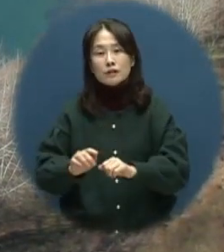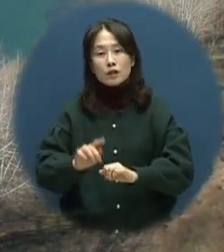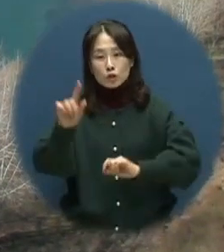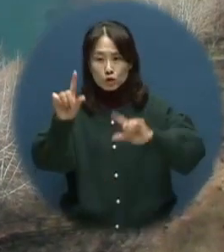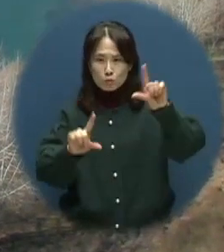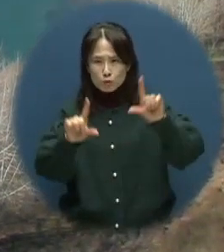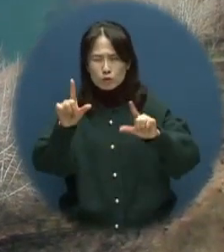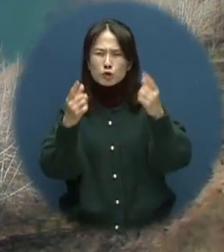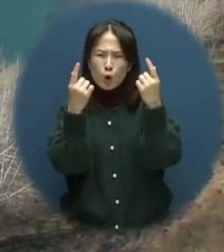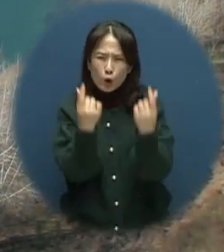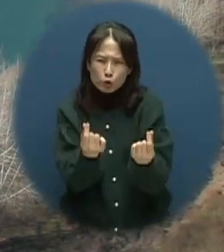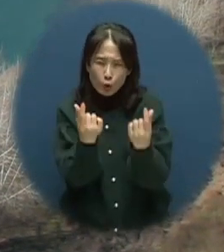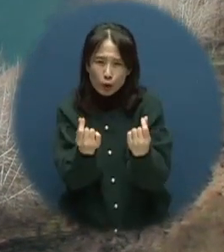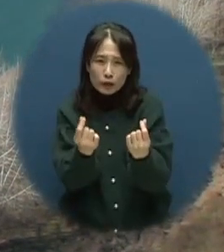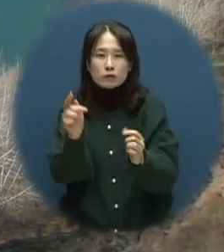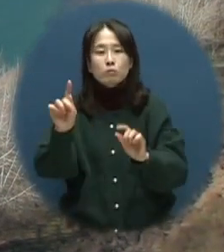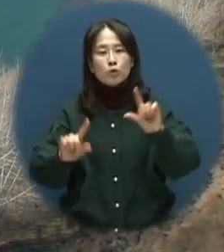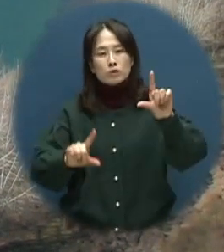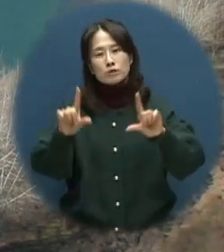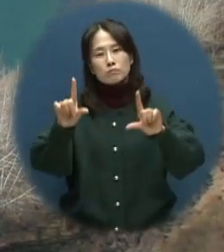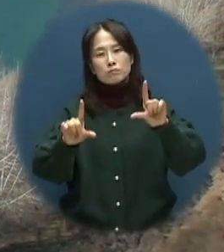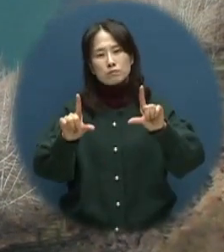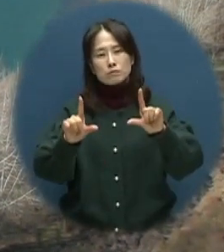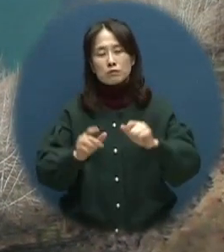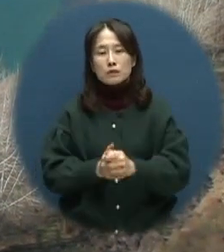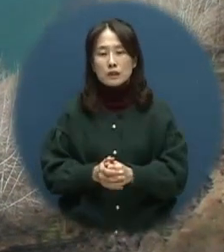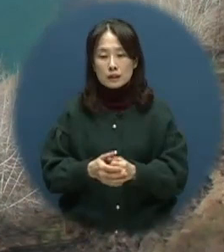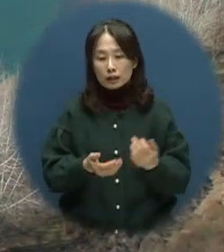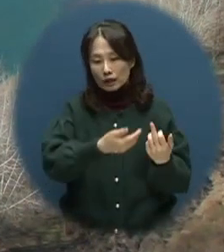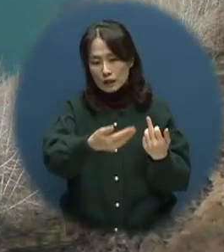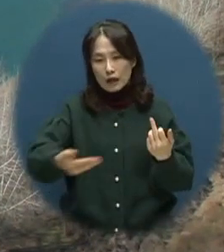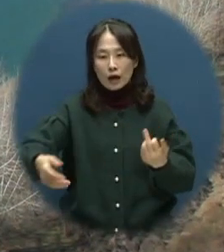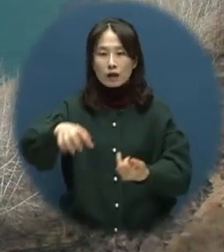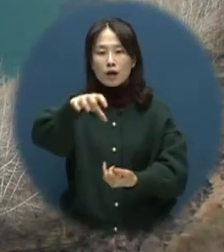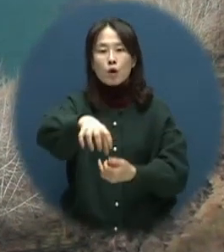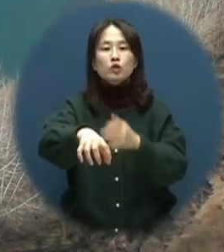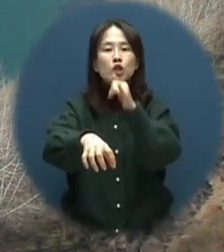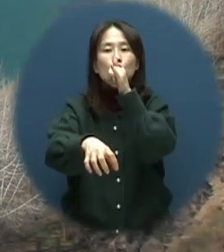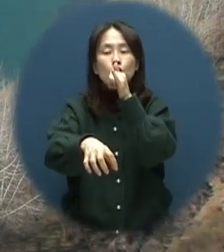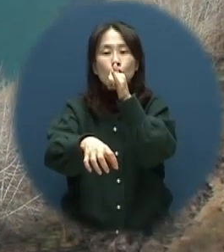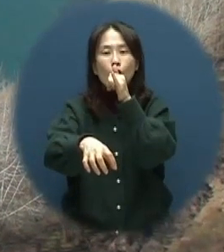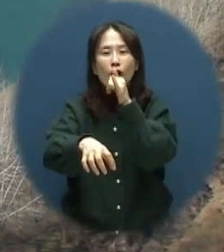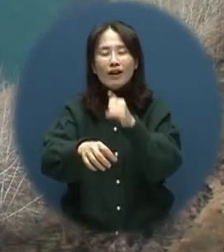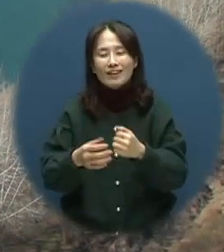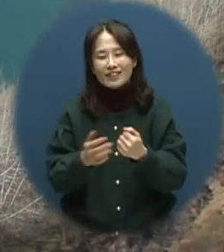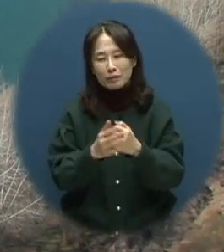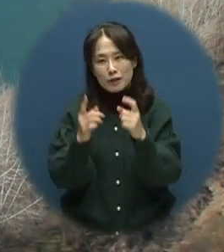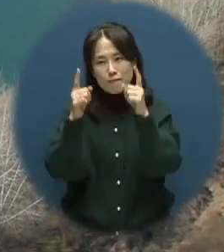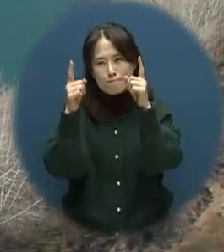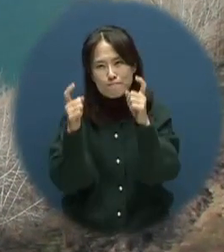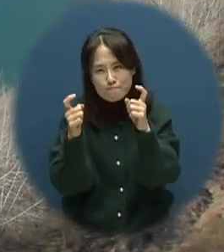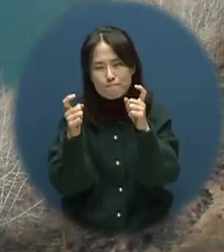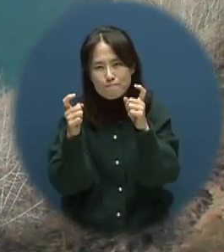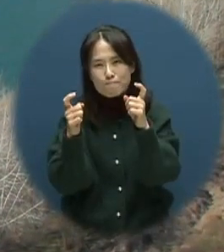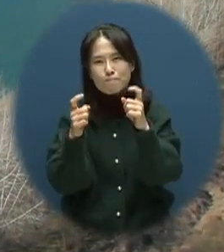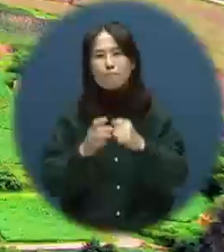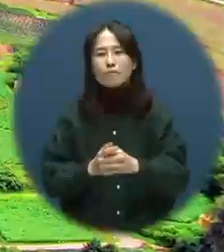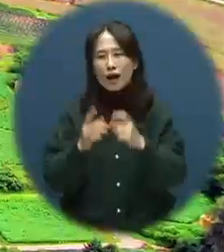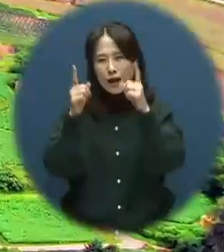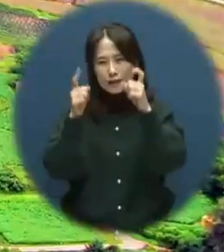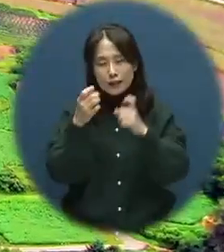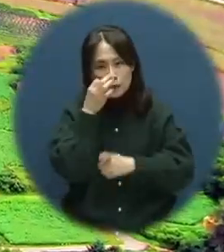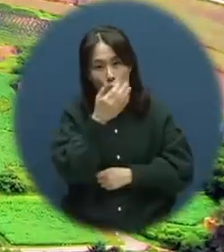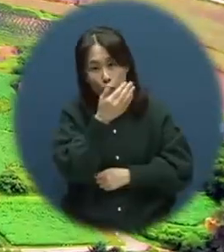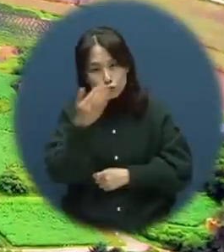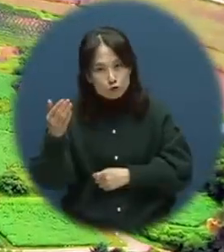동고서저 지형까지 똑같은 모양의 지형이 강에 딱 떠 있는 거예요. 네, 네. 그래가지고 거기 사진 찍어서 사진